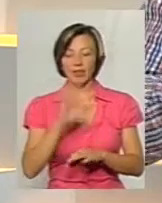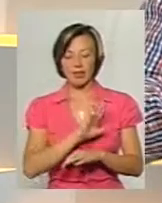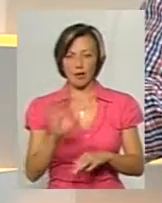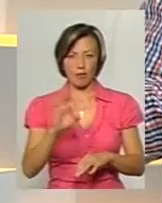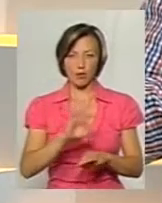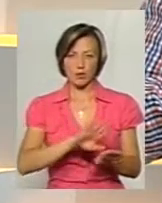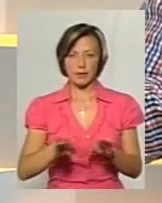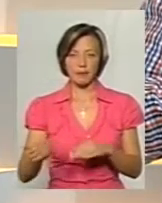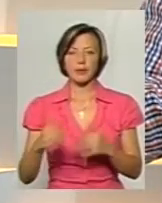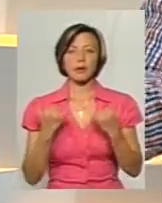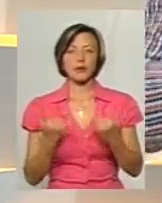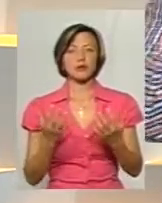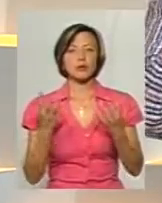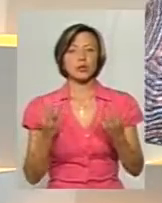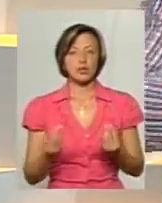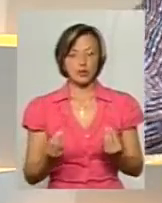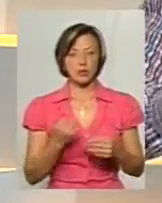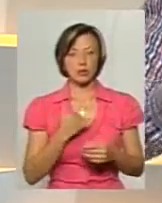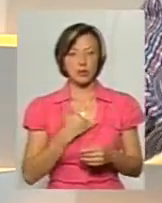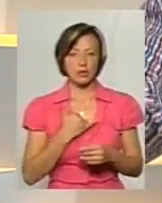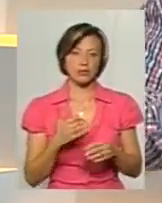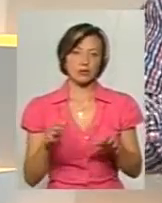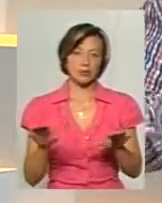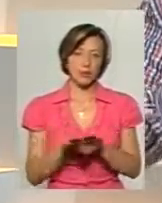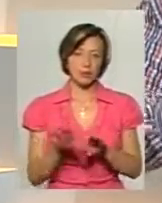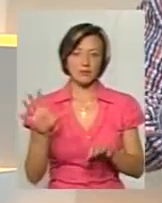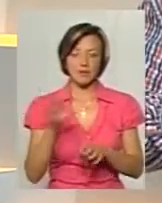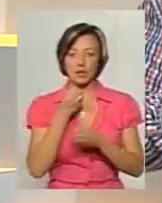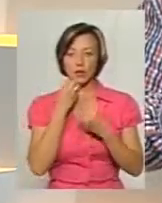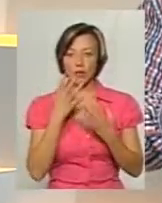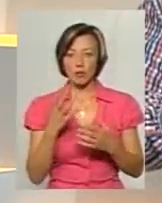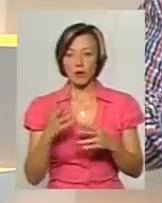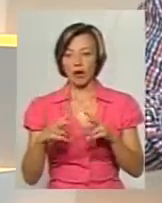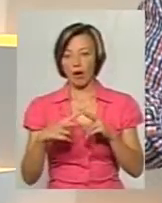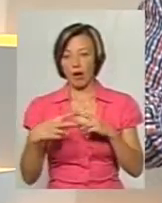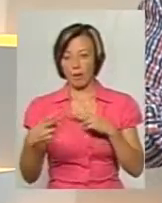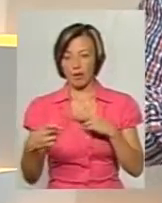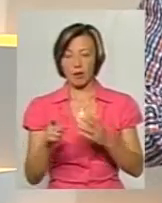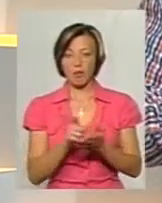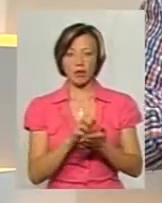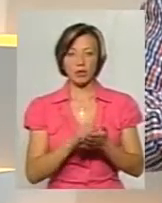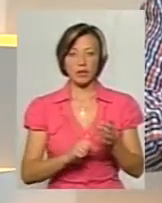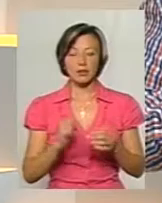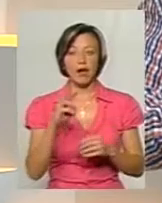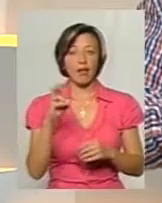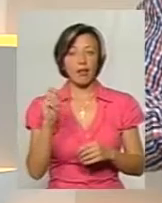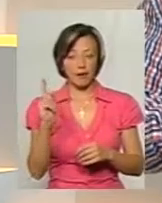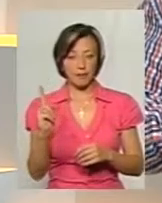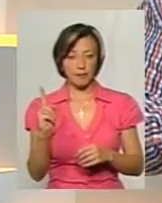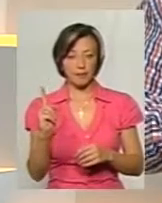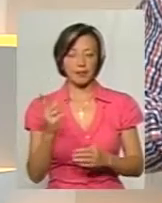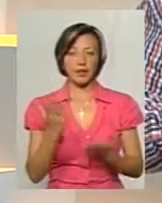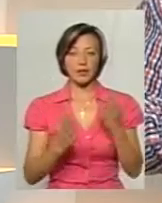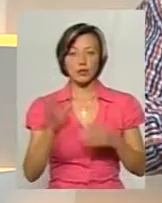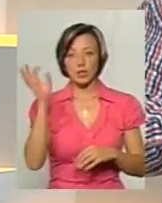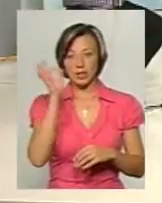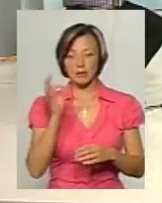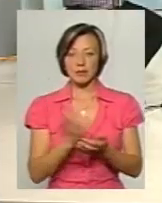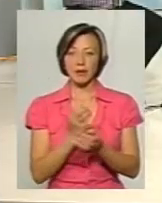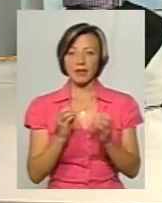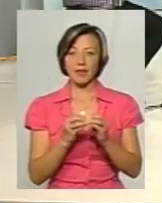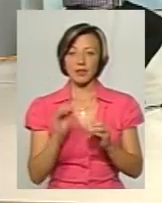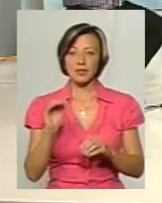На сьогоднішній день у нас ніби все добре, однакові податки, да? Але маленьке але. Якщо німець заробляє 10